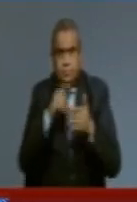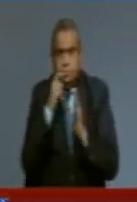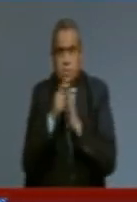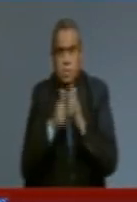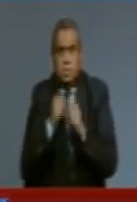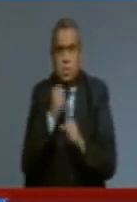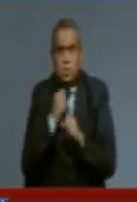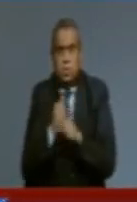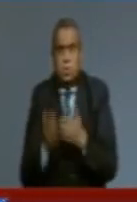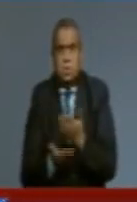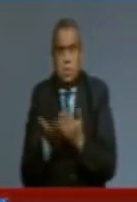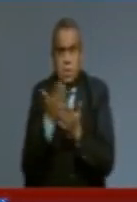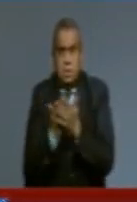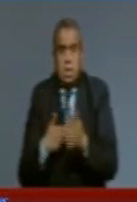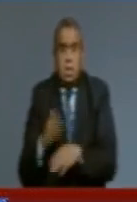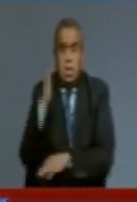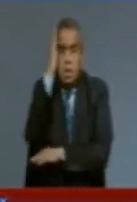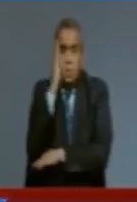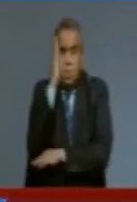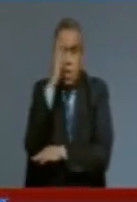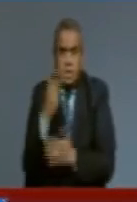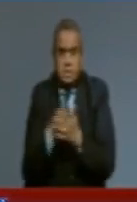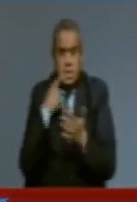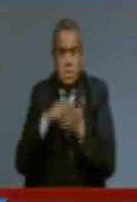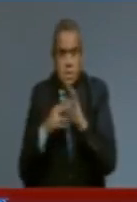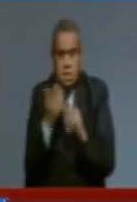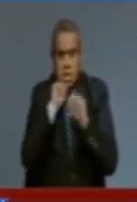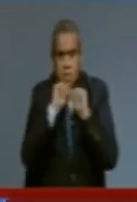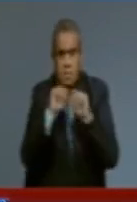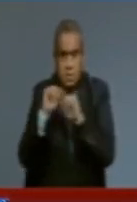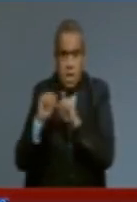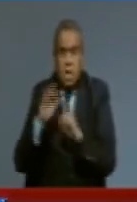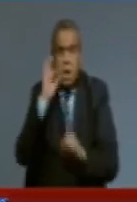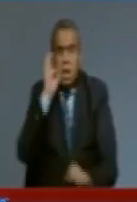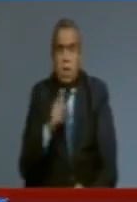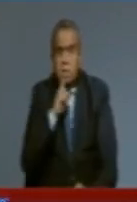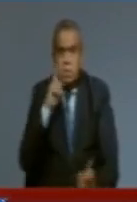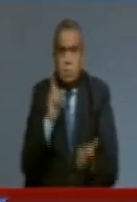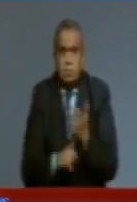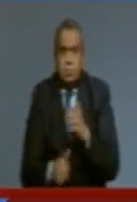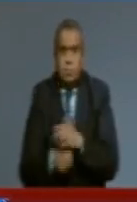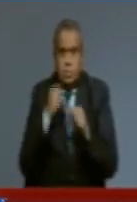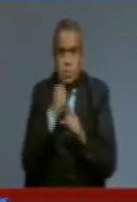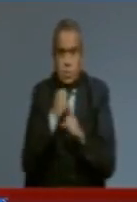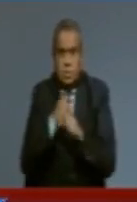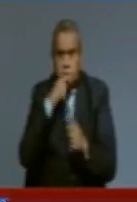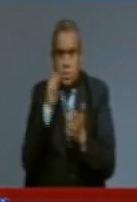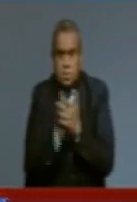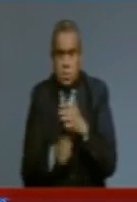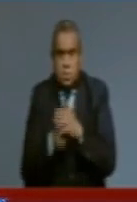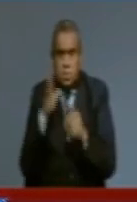وتدمير مؤسسة الأسرة التقليدية، كل هذا ليس إلا قائمة غير كاملة لكل